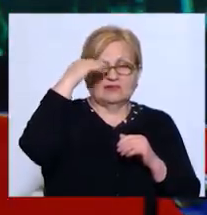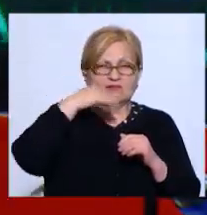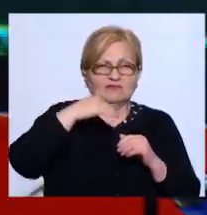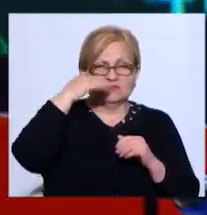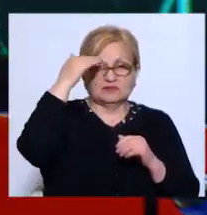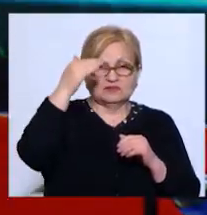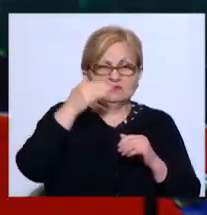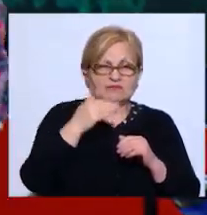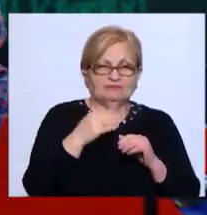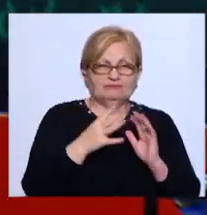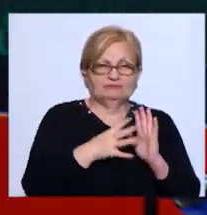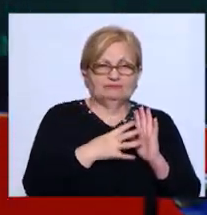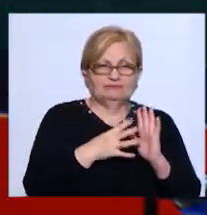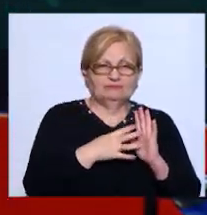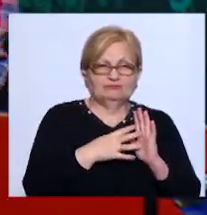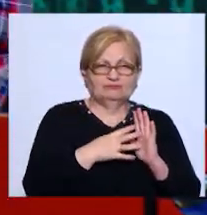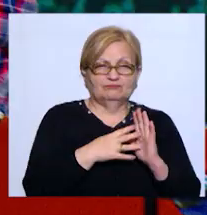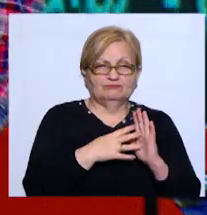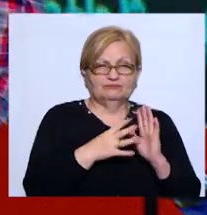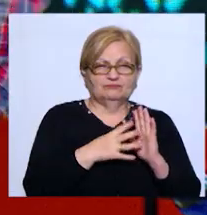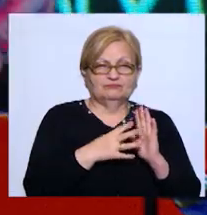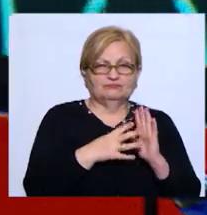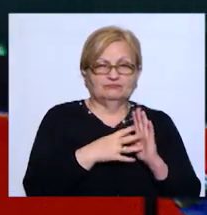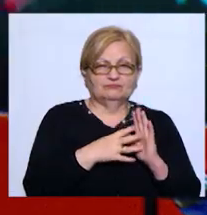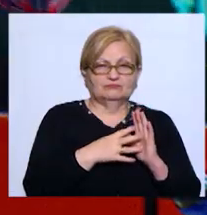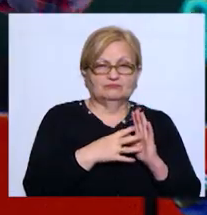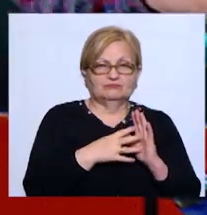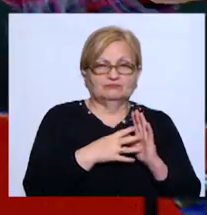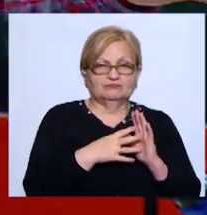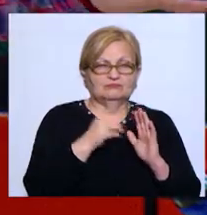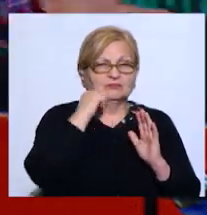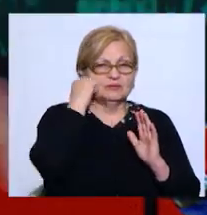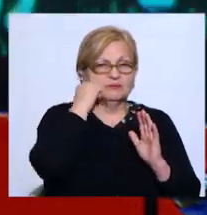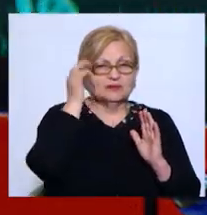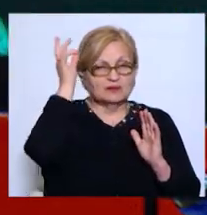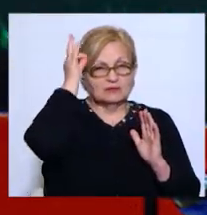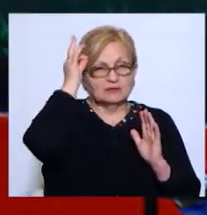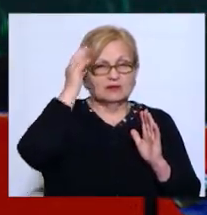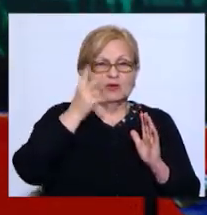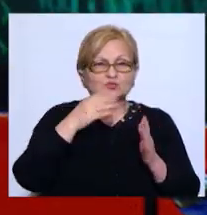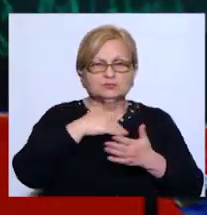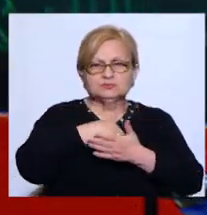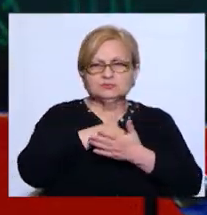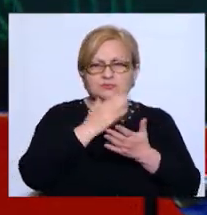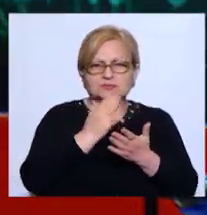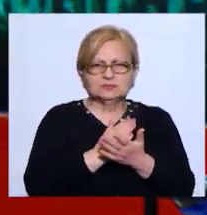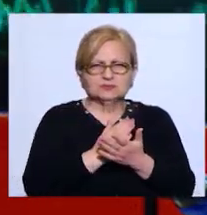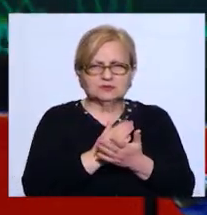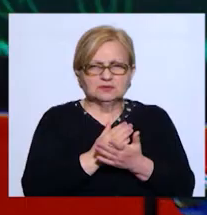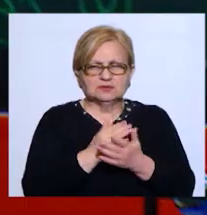ზემოთ. 9. რა არის 9? გამახსენდა ბებია, რომელმაც უნდა დაჭრას ხაჭაპური